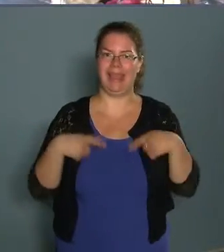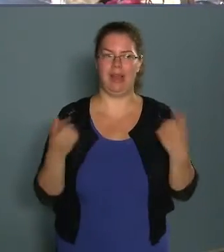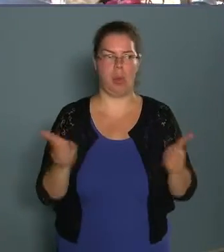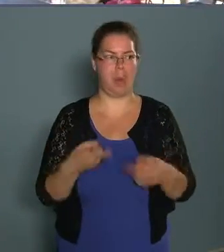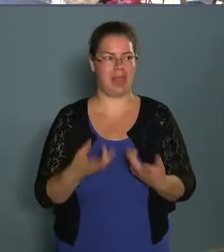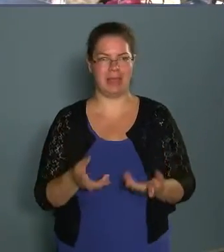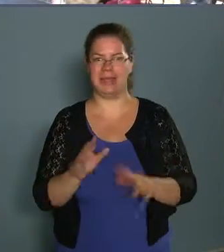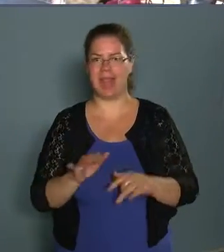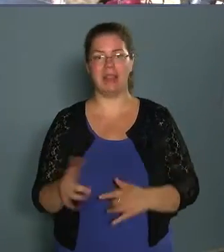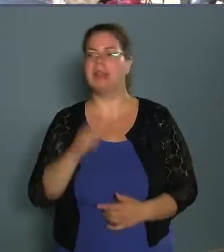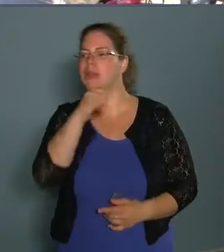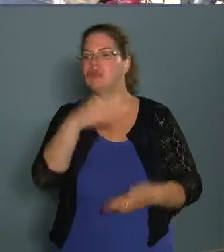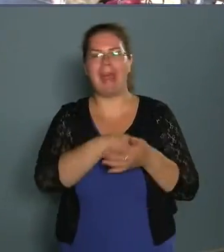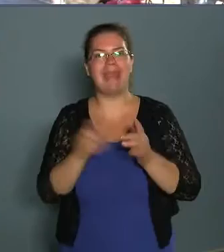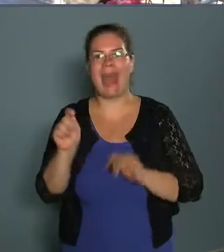benne semmiféle elektronika,